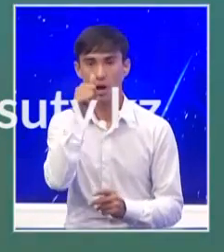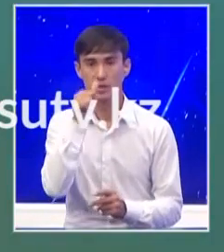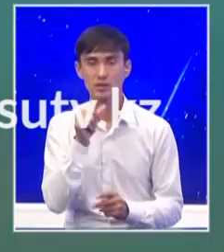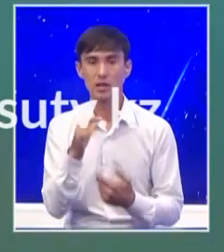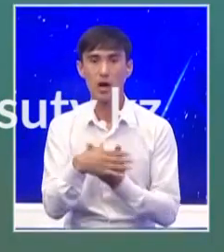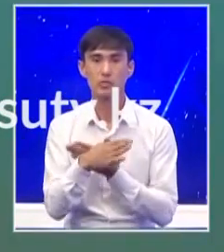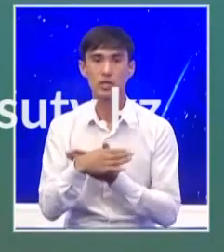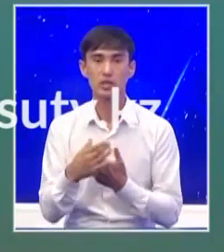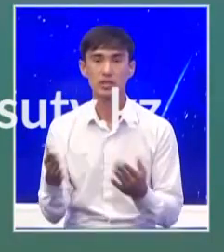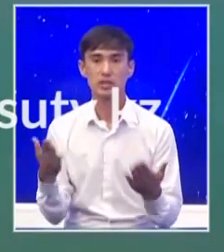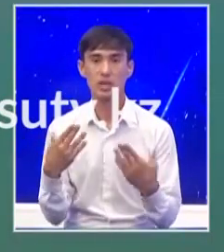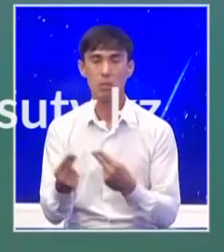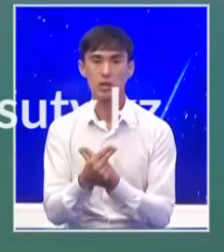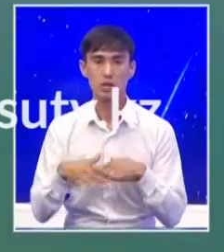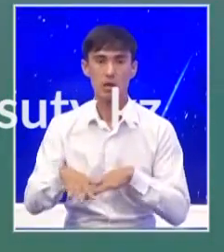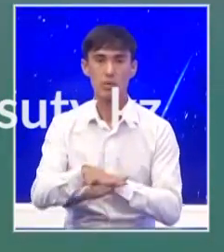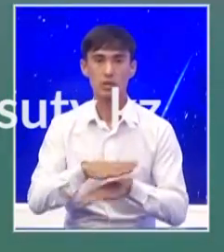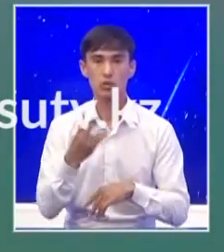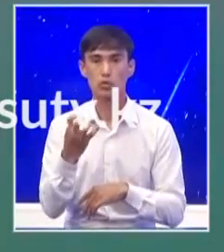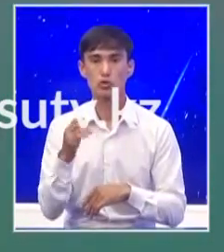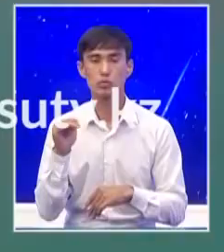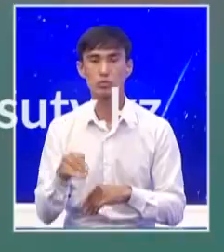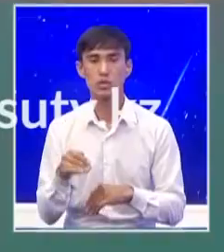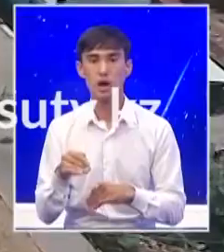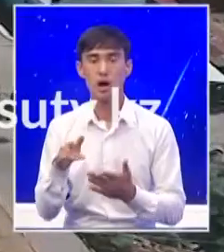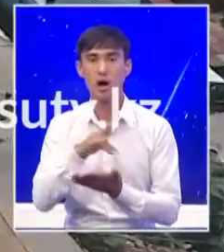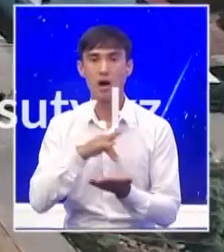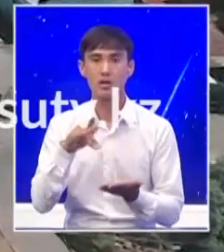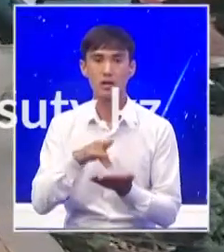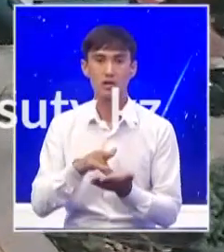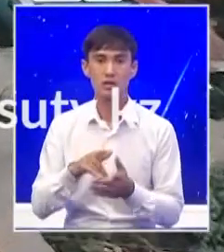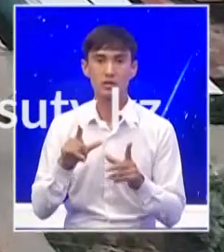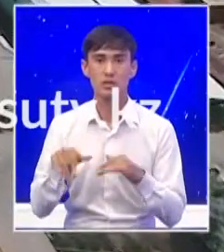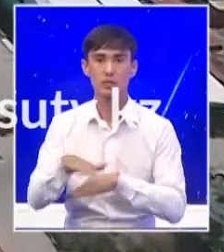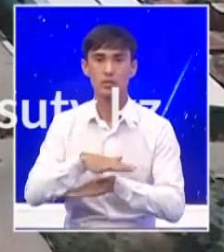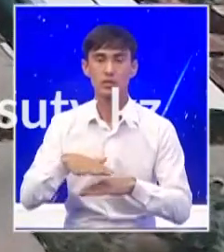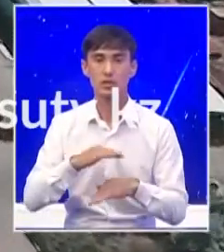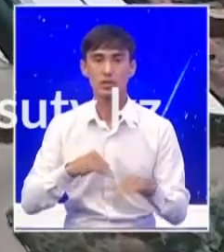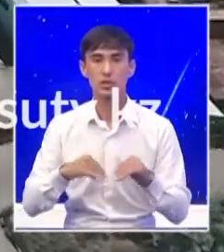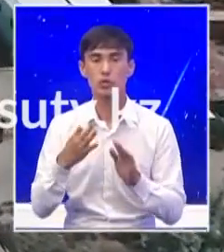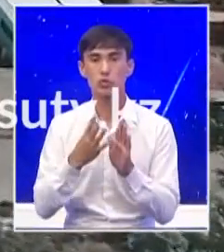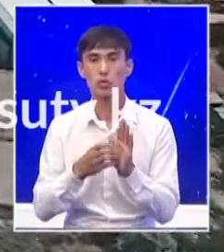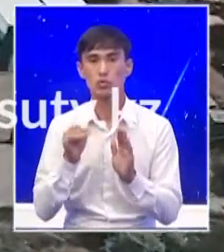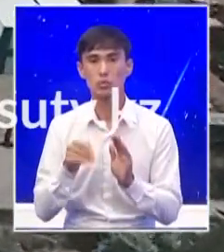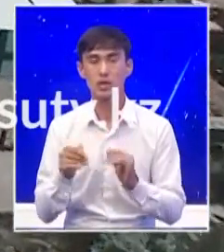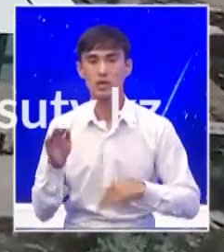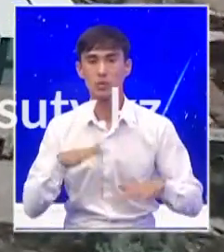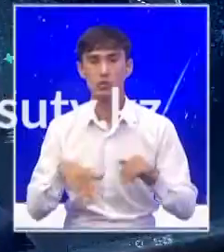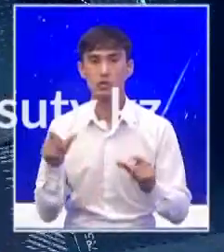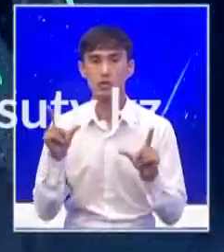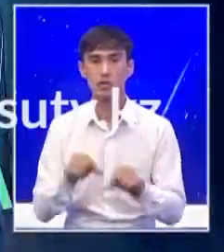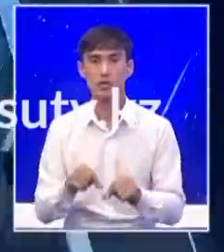демалыс аймақтарына 400 мыңға жуық, ал қалалық жағажайларға келгендерді қоссақ 900 мыңға дейін демалушылар келеді